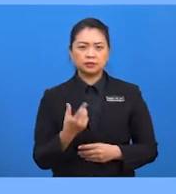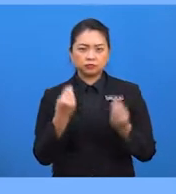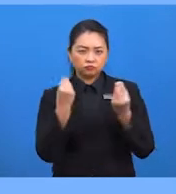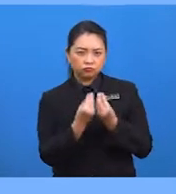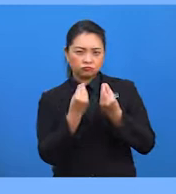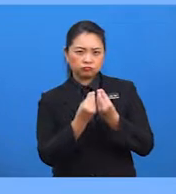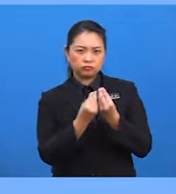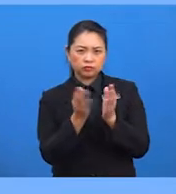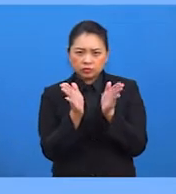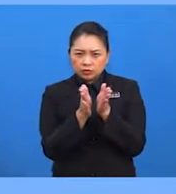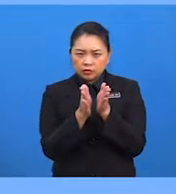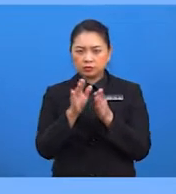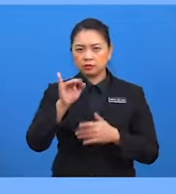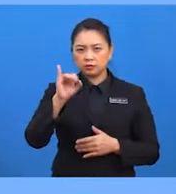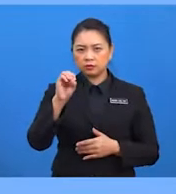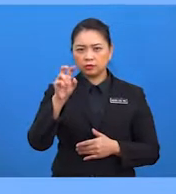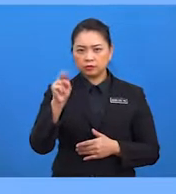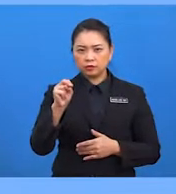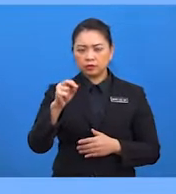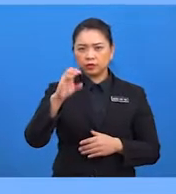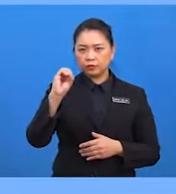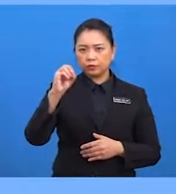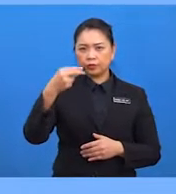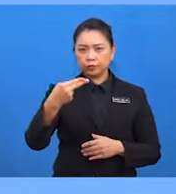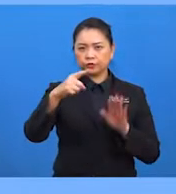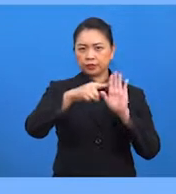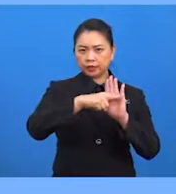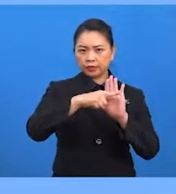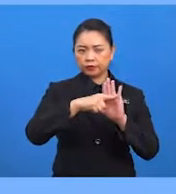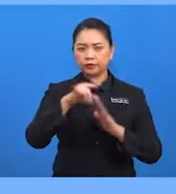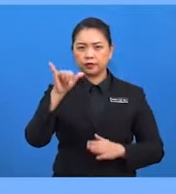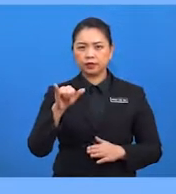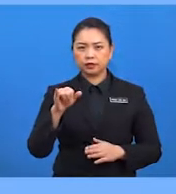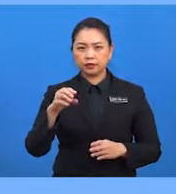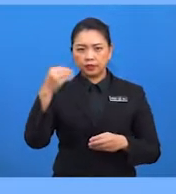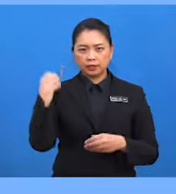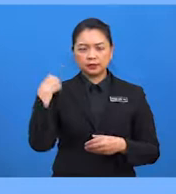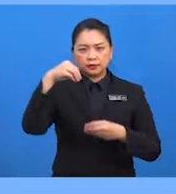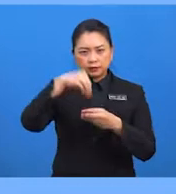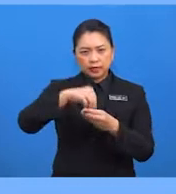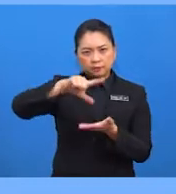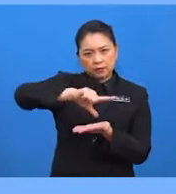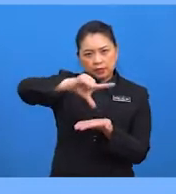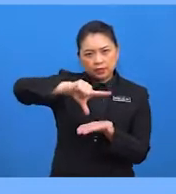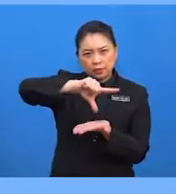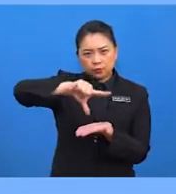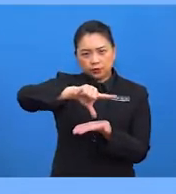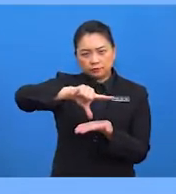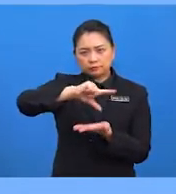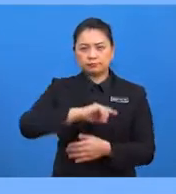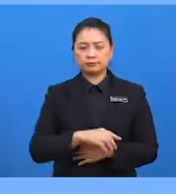Hanya sebilangan kecil ion hidroksida OH negatif yang hadir di